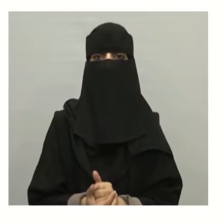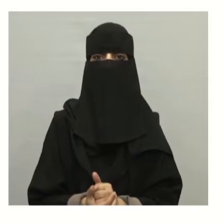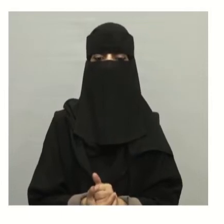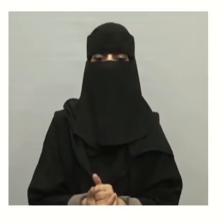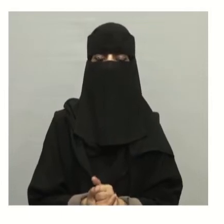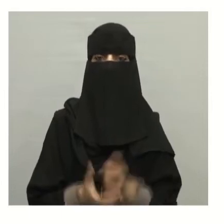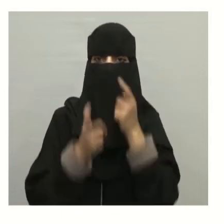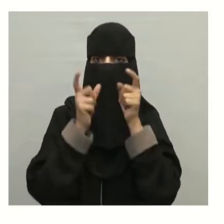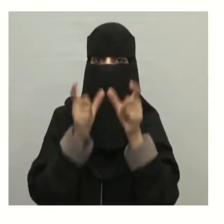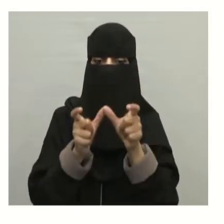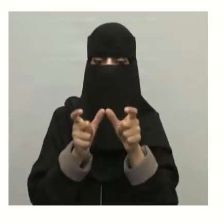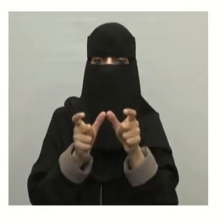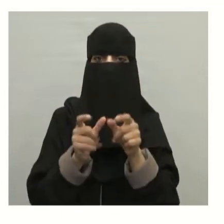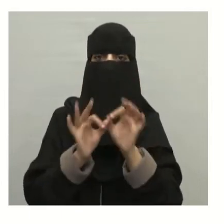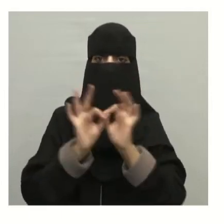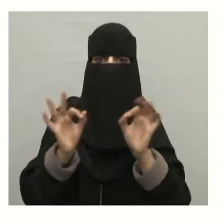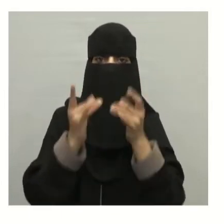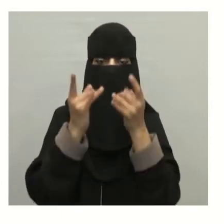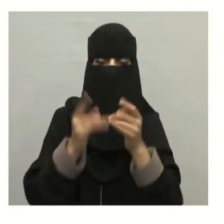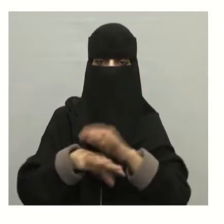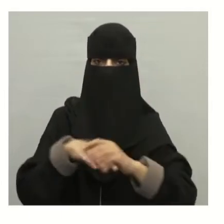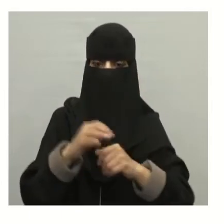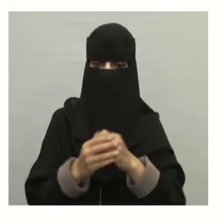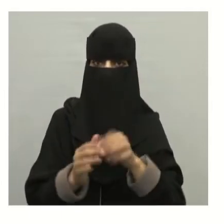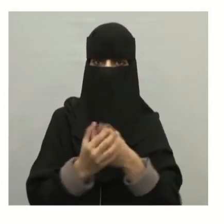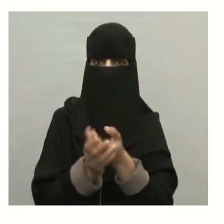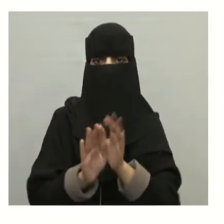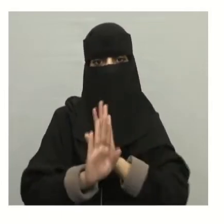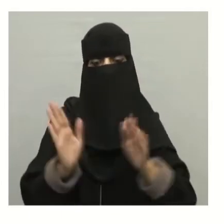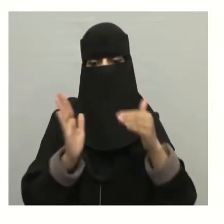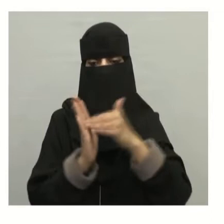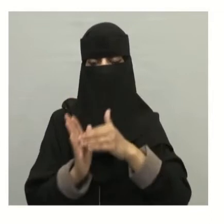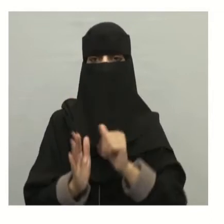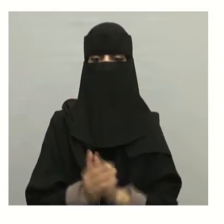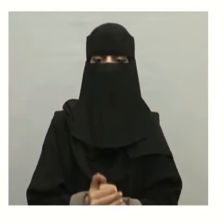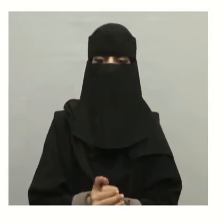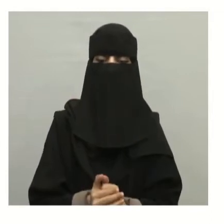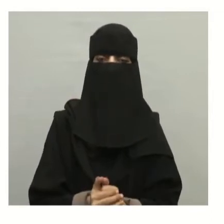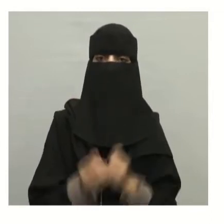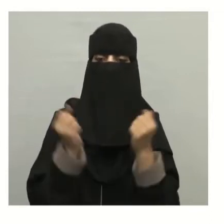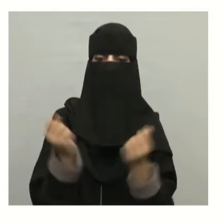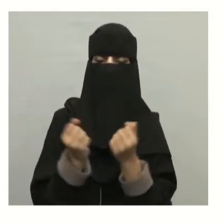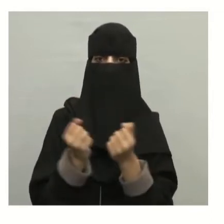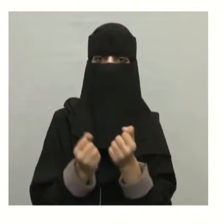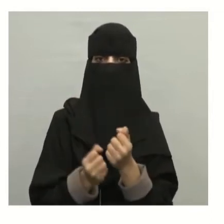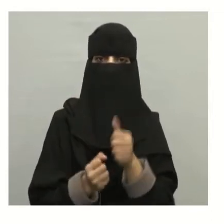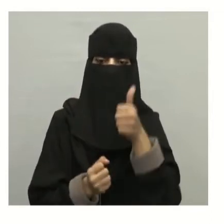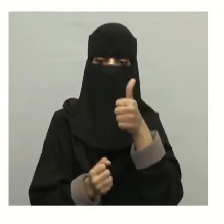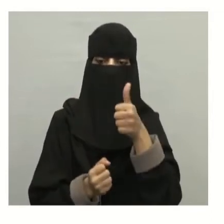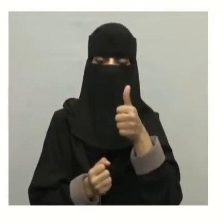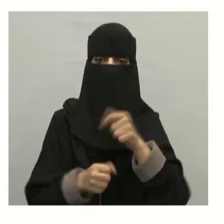أيضا الحرص الجيد على غسل اليدين. نشاط ألف دقيقتين